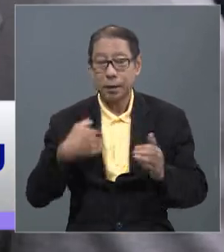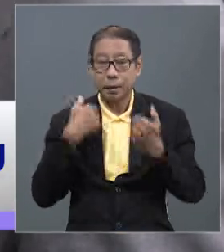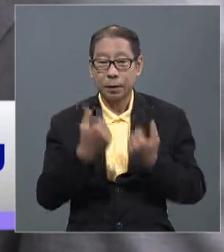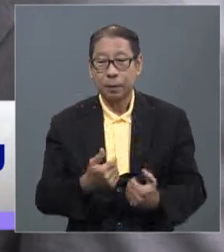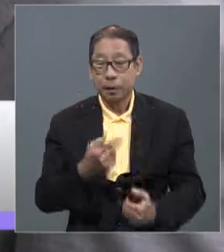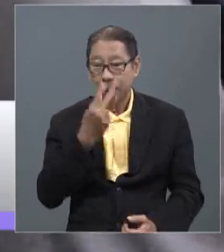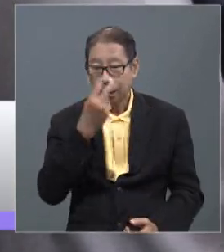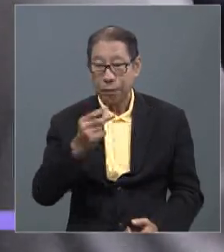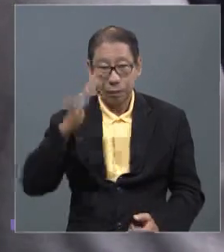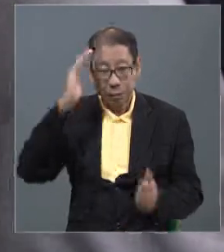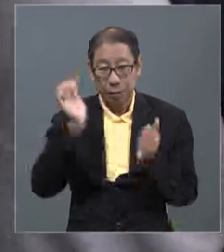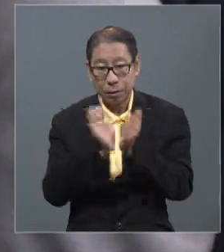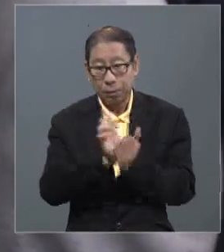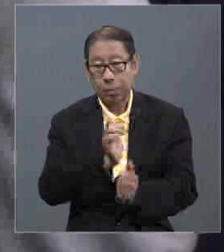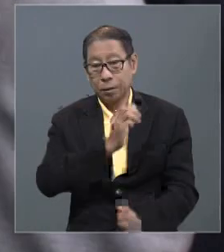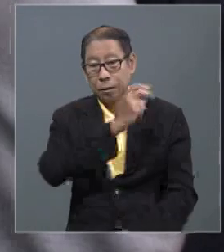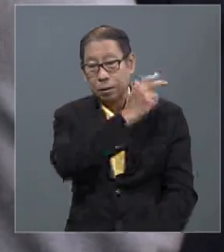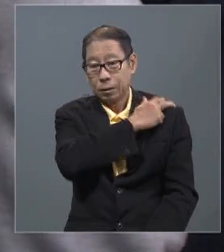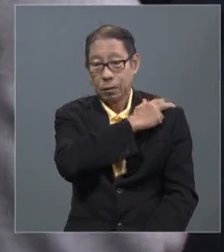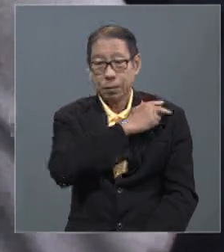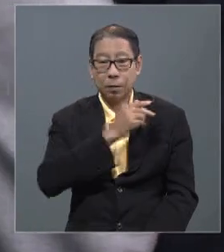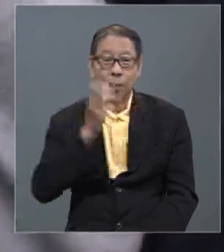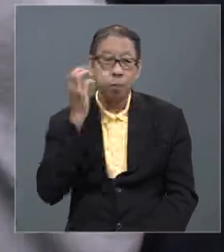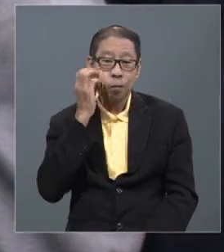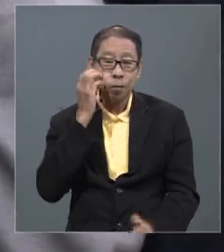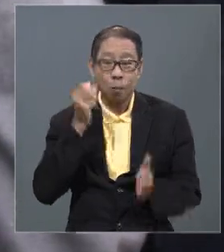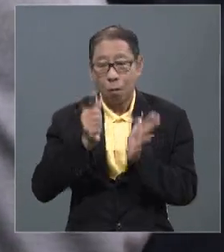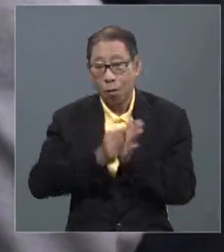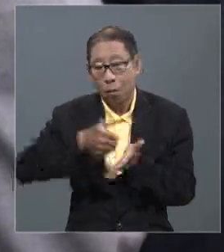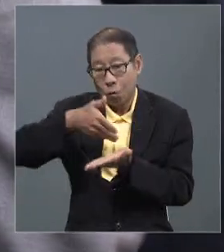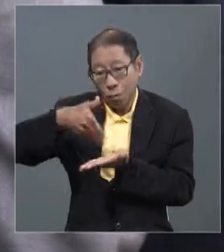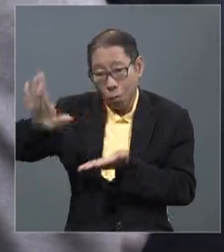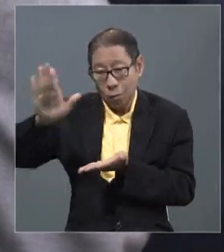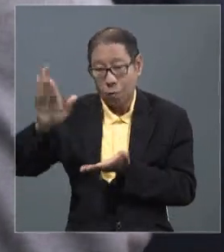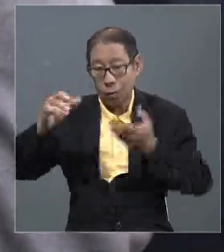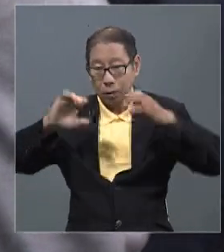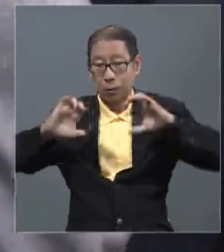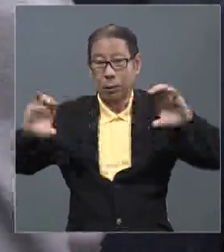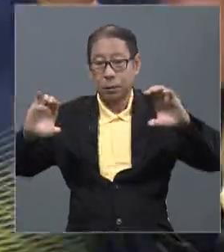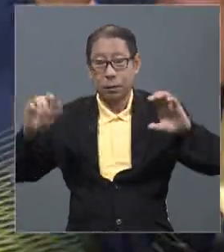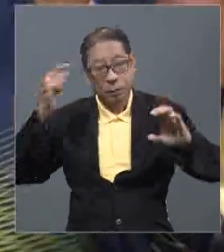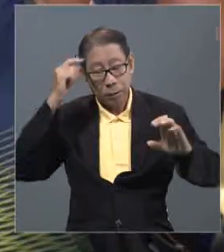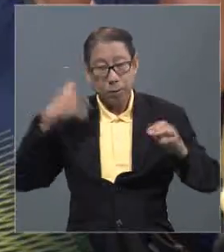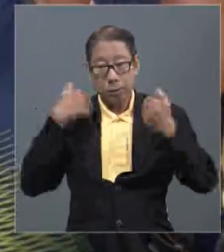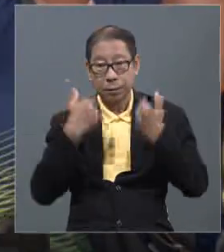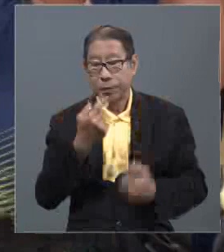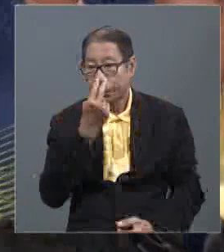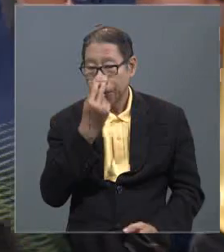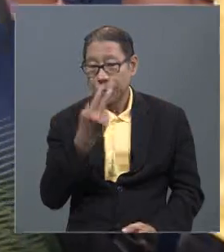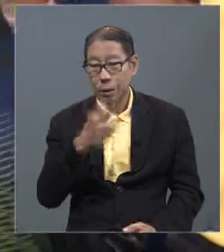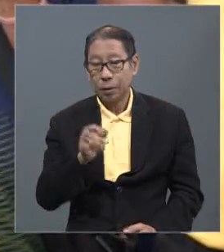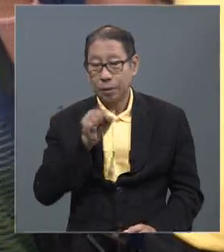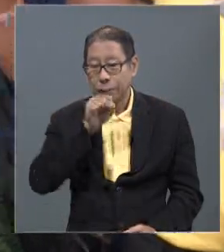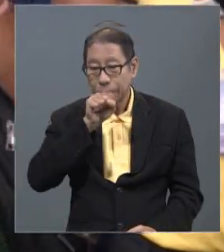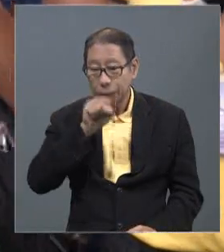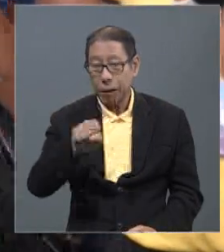ำรวจเอกสุรเชษฐ์เนี่ยออกจากราชการไว้ก่อนซึ่งต่อมานะครับแม้ว่าคณะกรรมการกฤษฎีกาจะมีการตีความว่าคำสั่งที่ว่